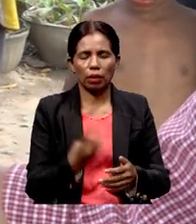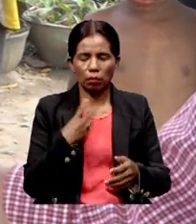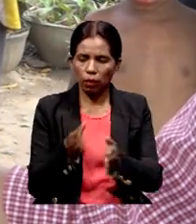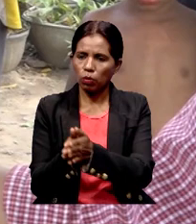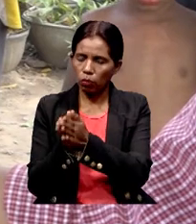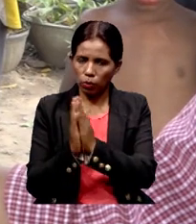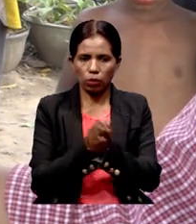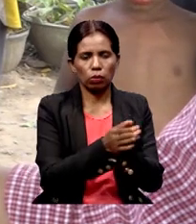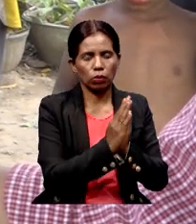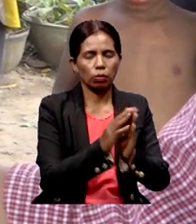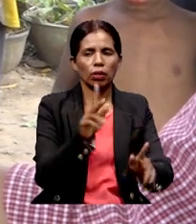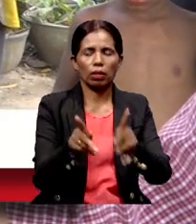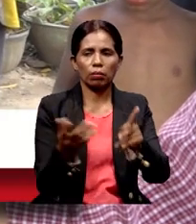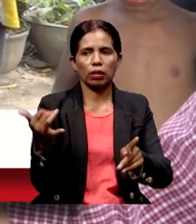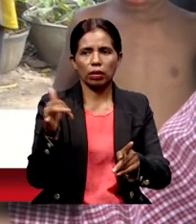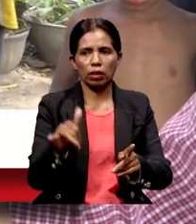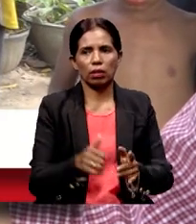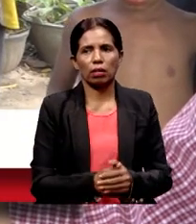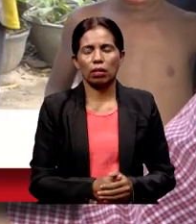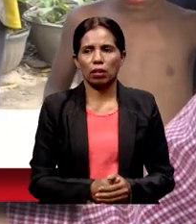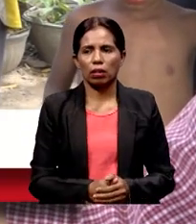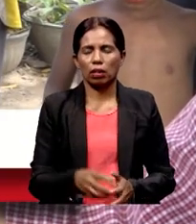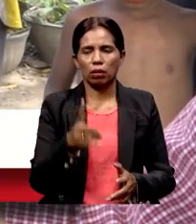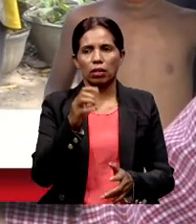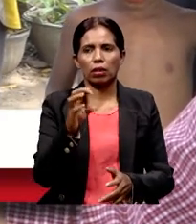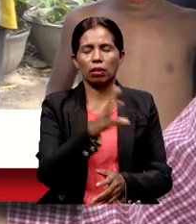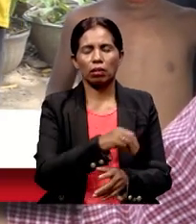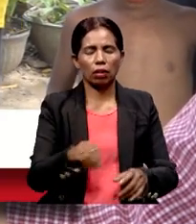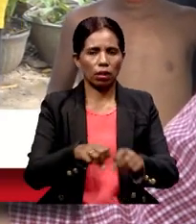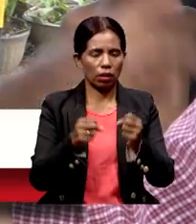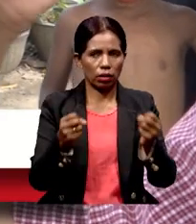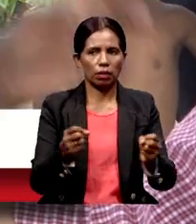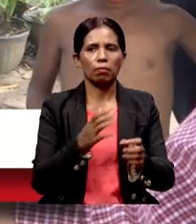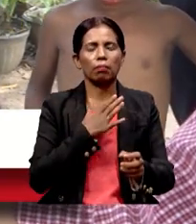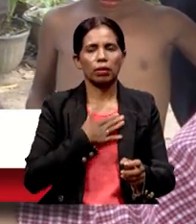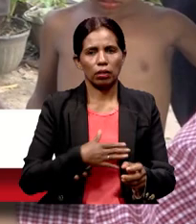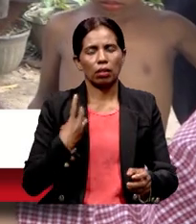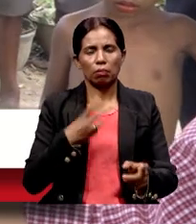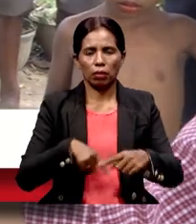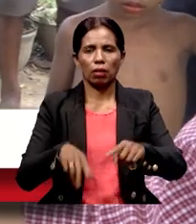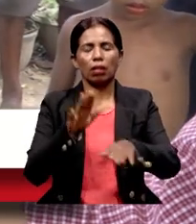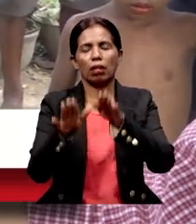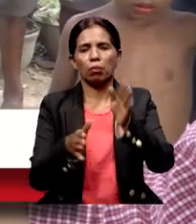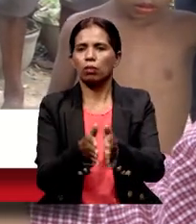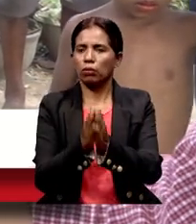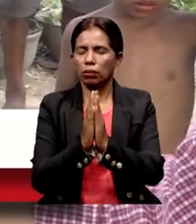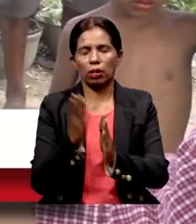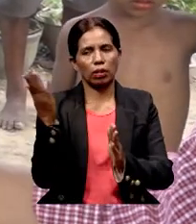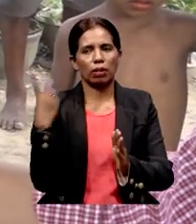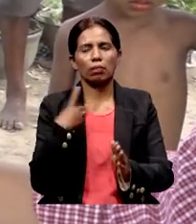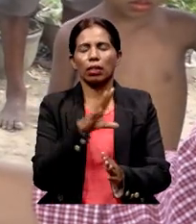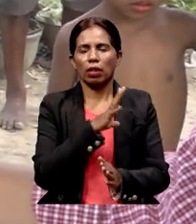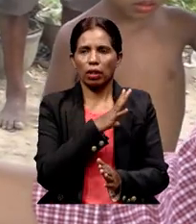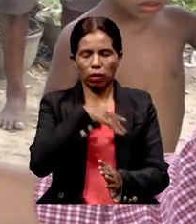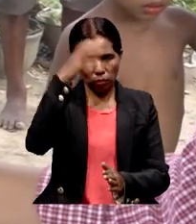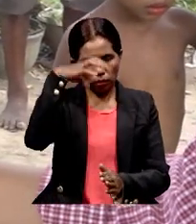siru masuda lisik beba ami, ba delimar, akor delimar atona, pasensi mba idaleten. Amhin udan mai karik,